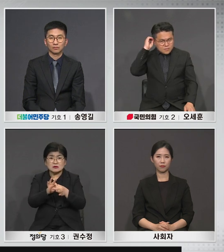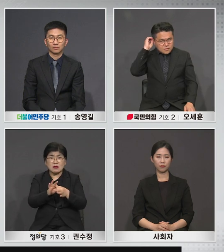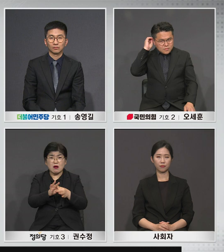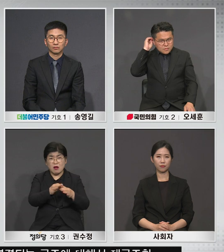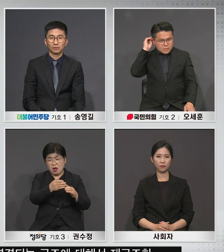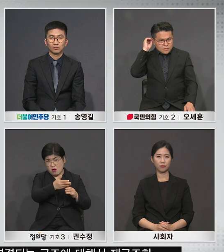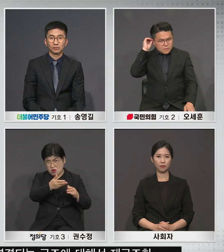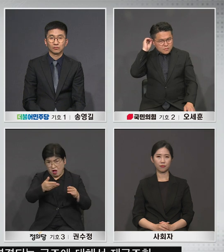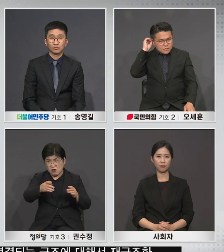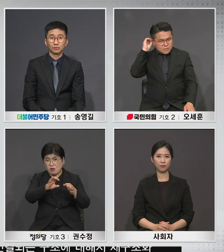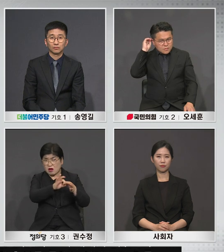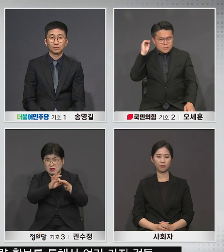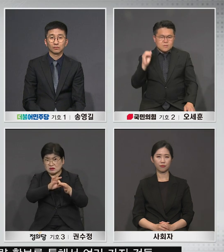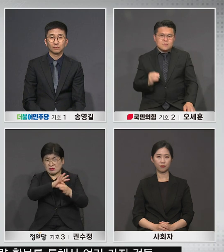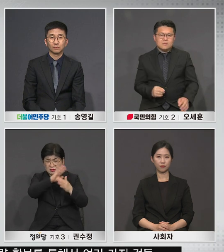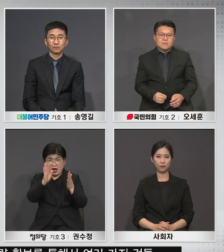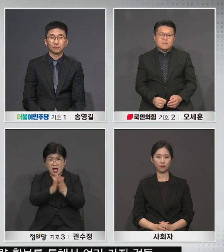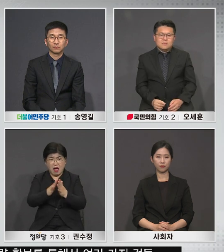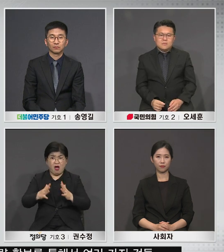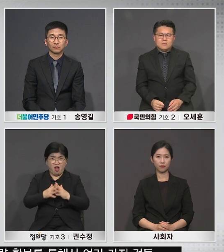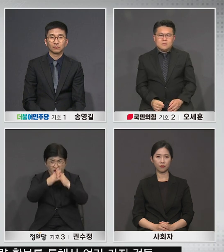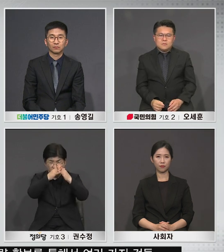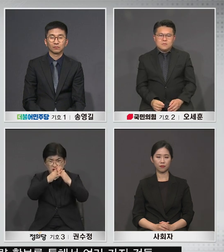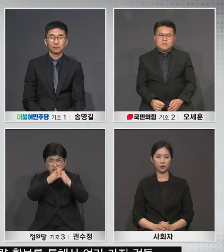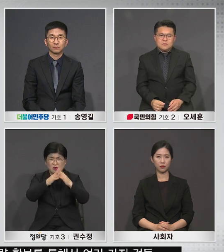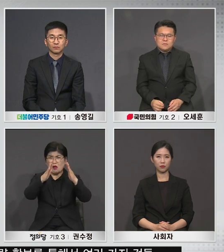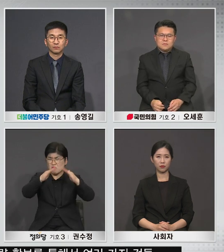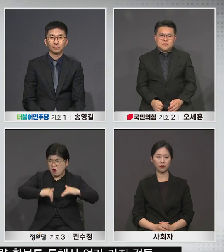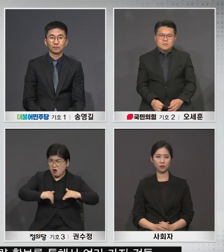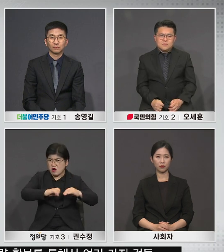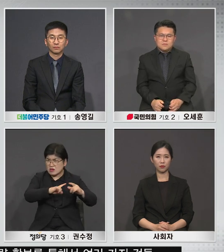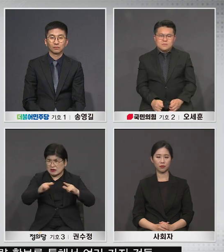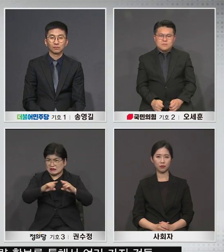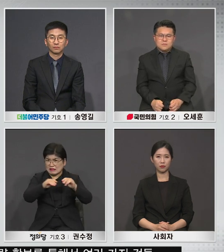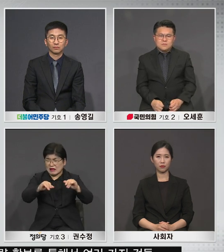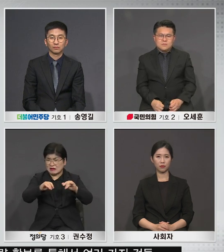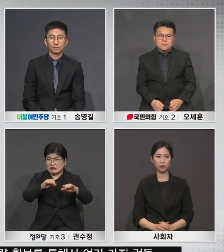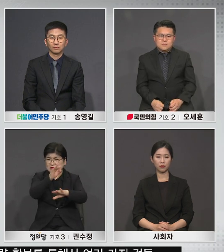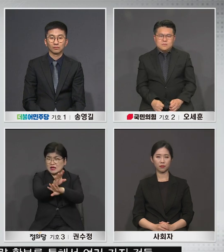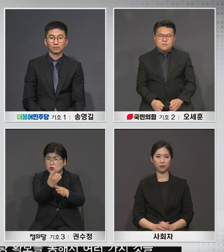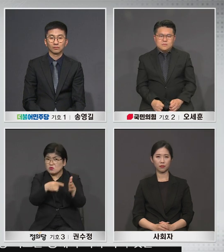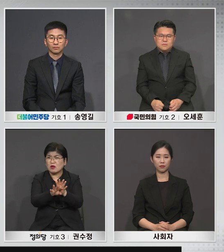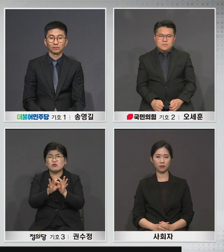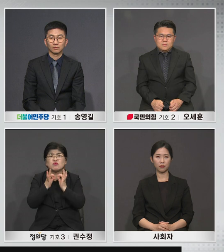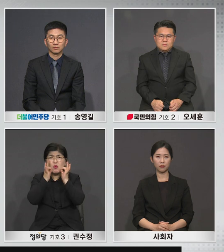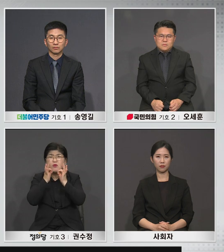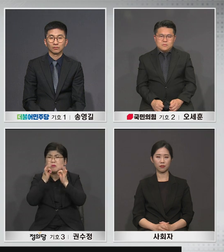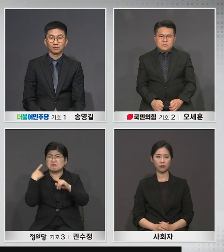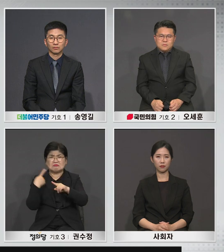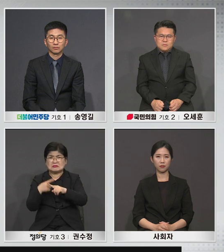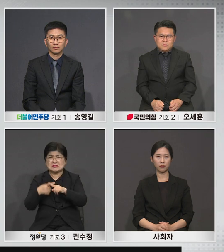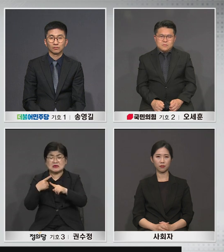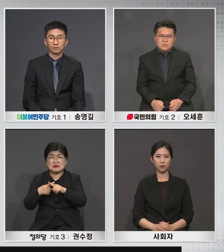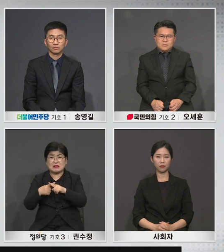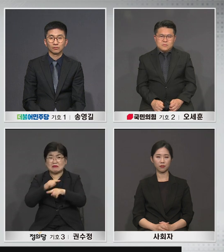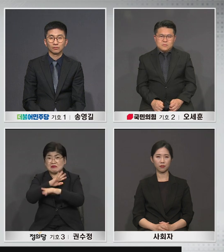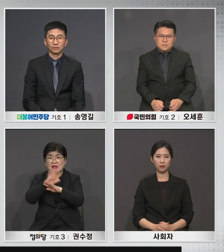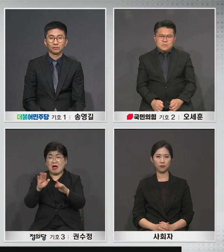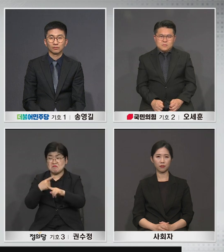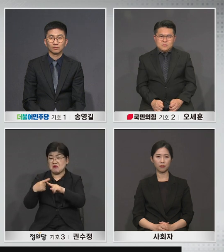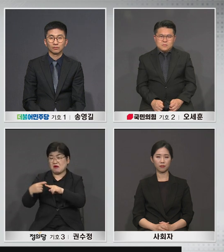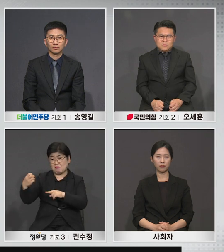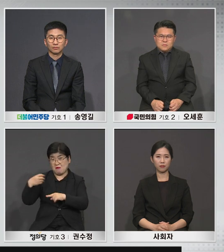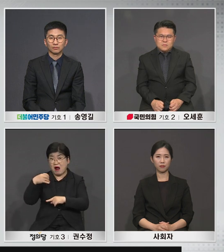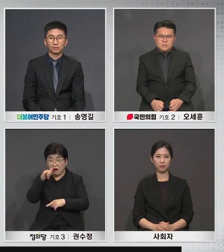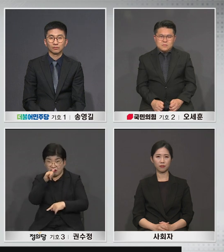개발할 수 있는 재건축이나 이런 재개발 용지로서 활용하기 위한 노력들이 아니냐라고 그분들께서 평가하신 지점이